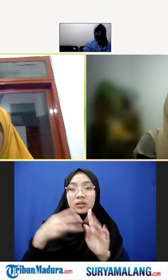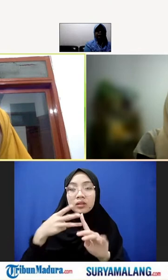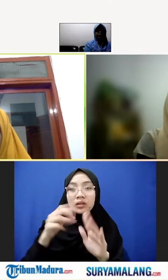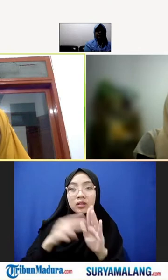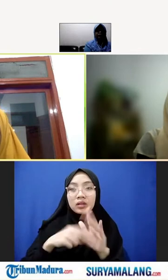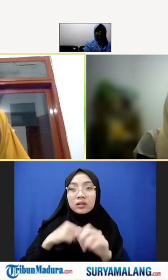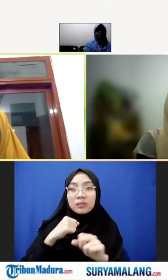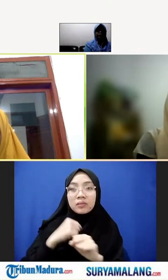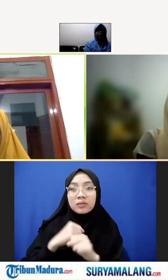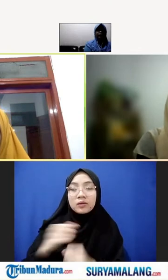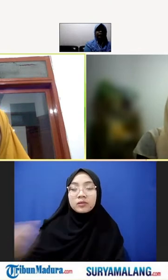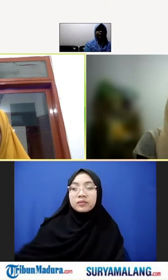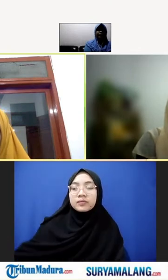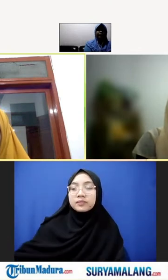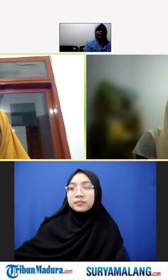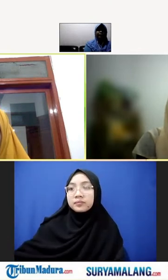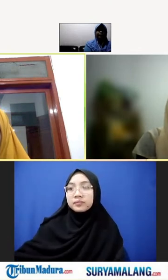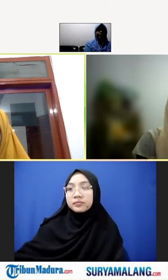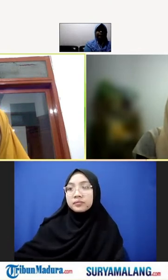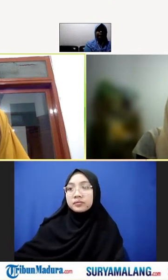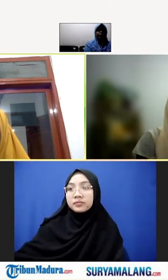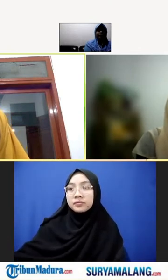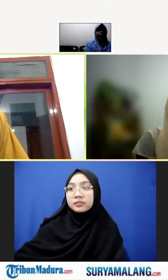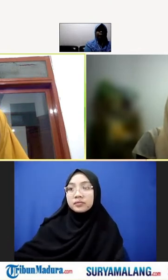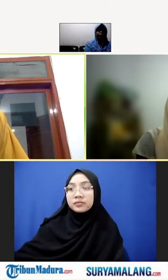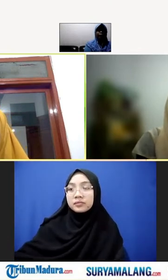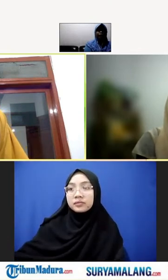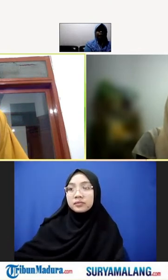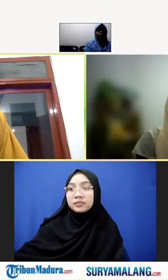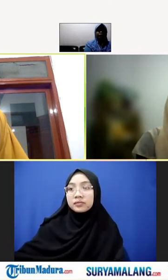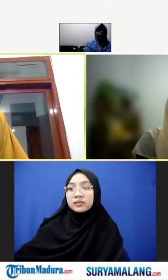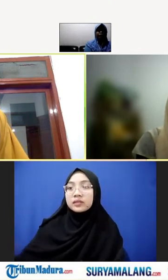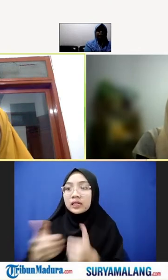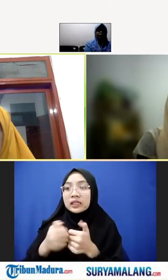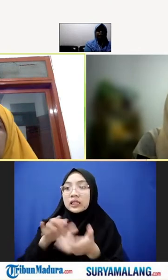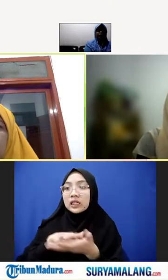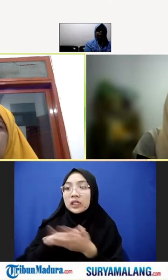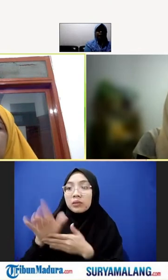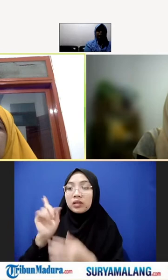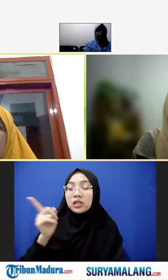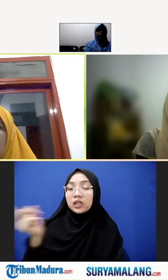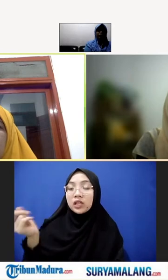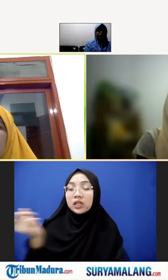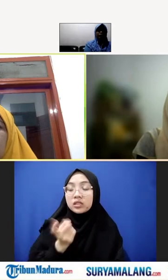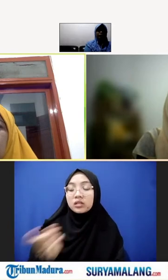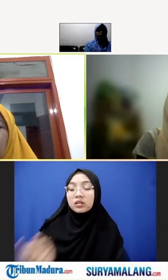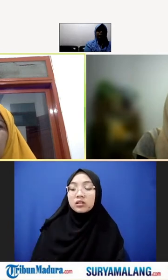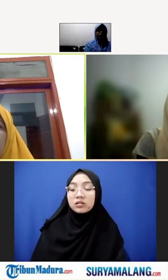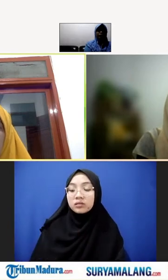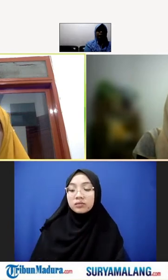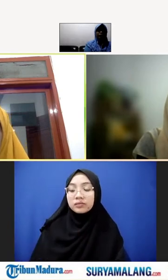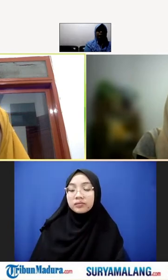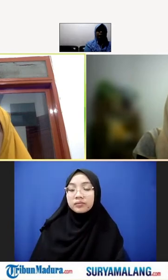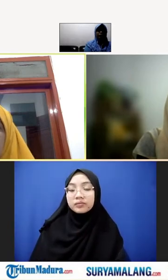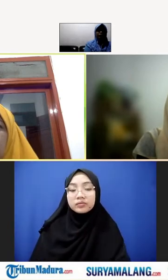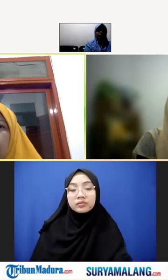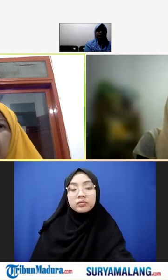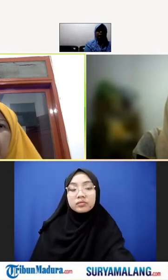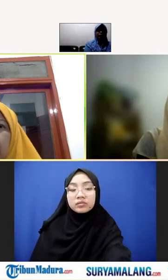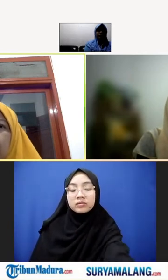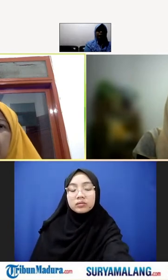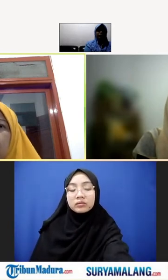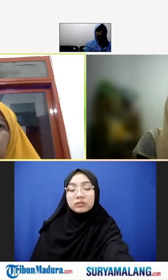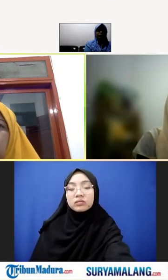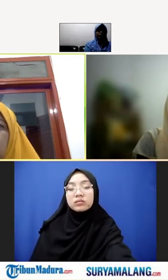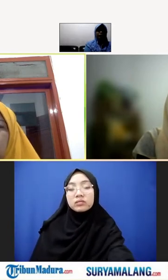bagaimana? Ini ada pertanyaan di chat dari Ibu Siti. Ayo, iya baca. Oh, ini Bu ada yang tanya.